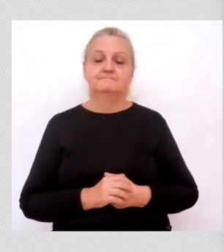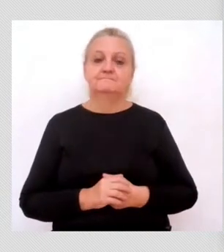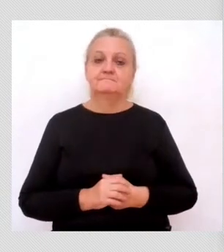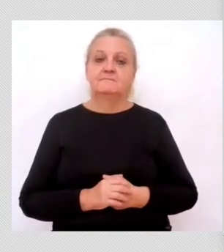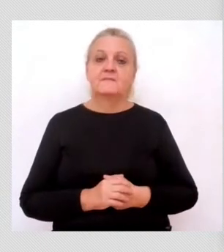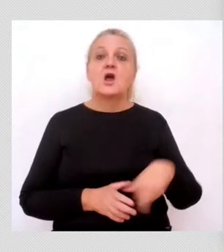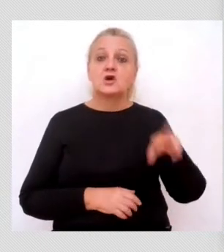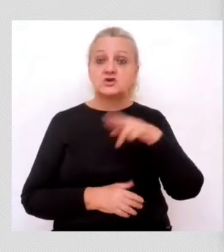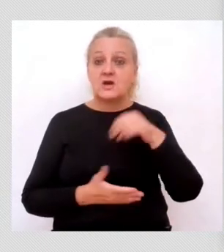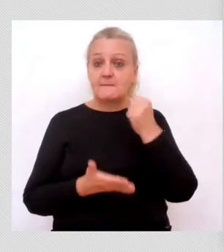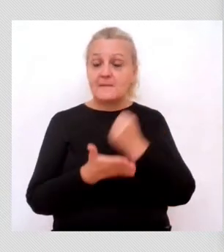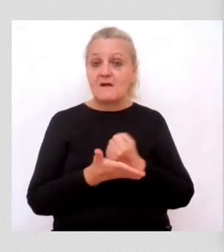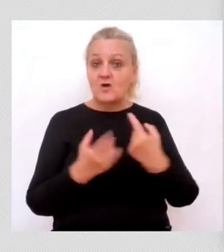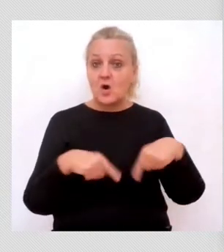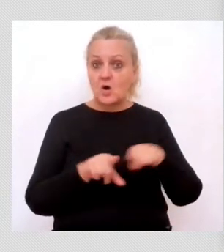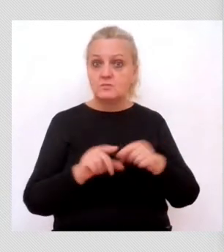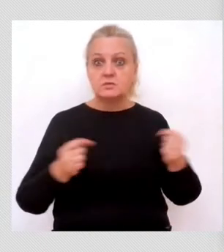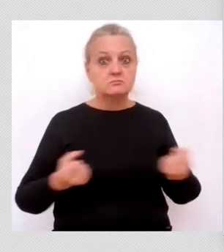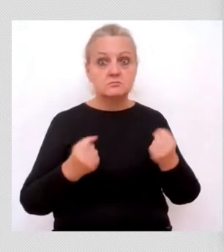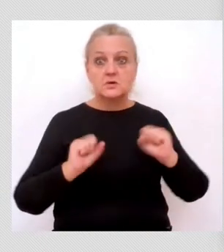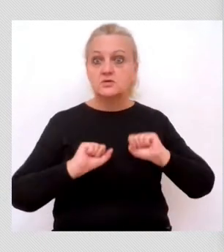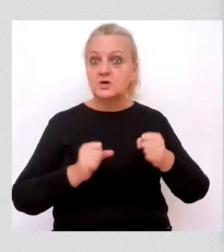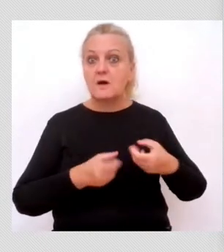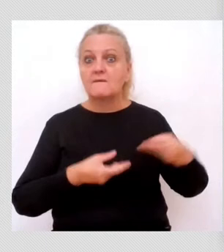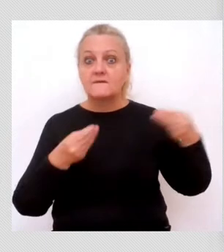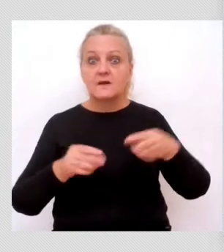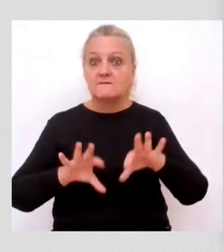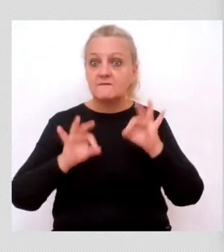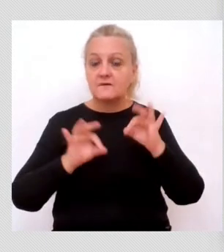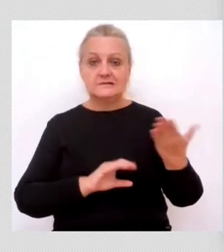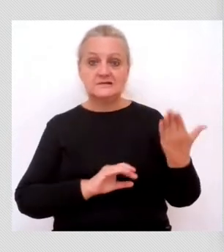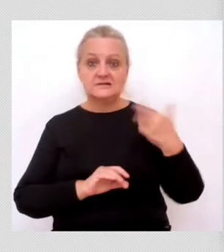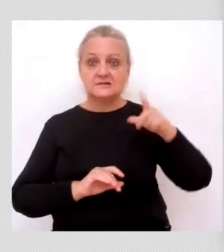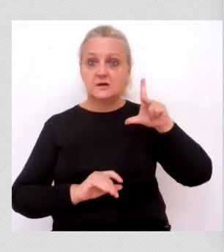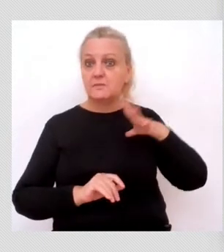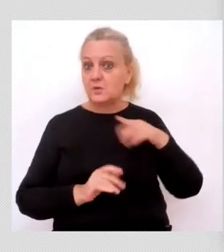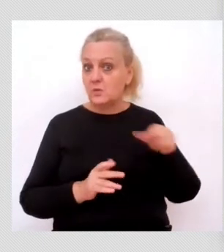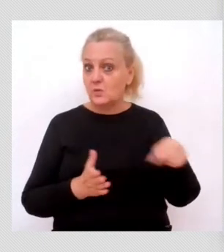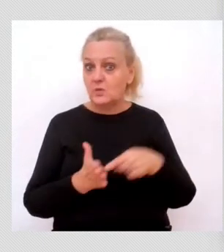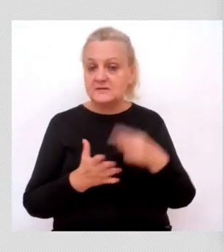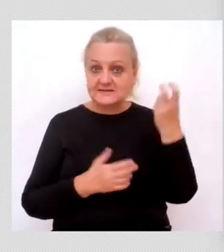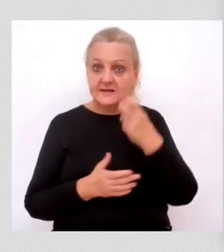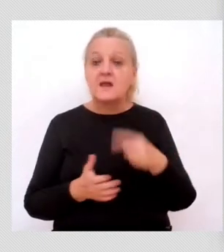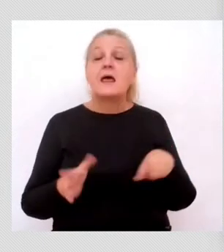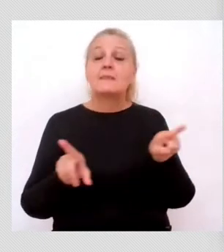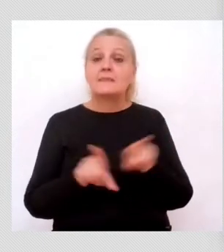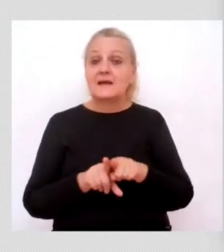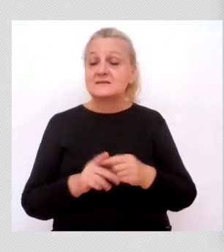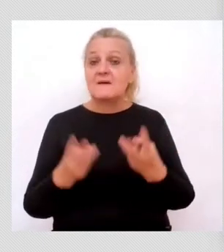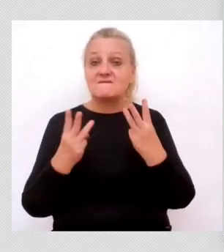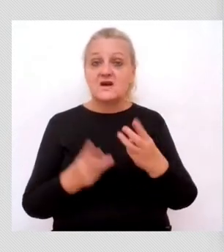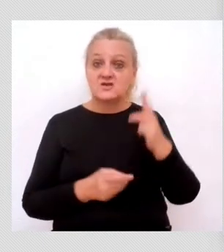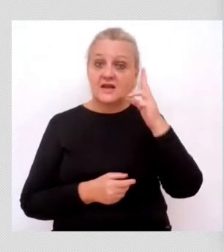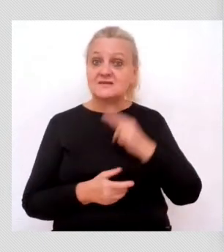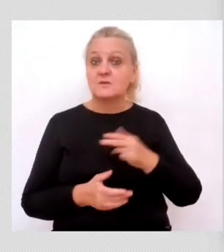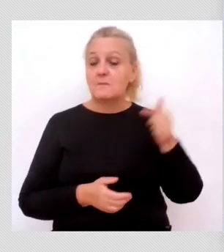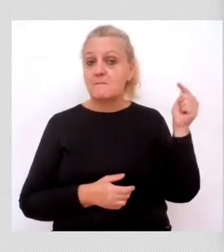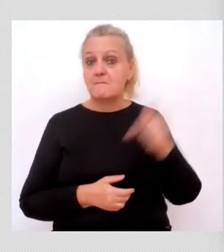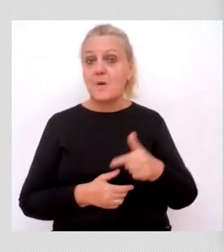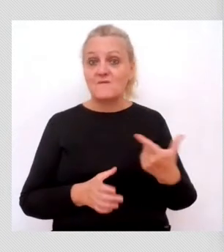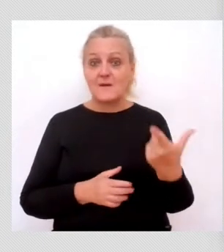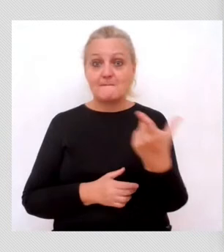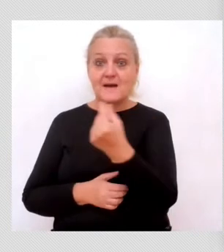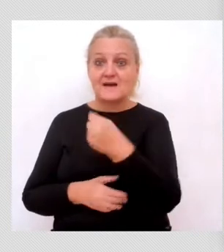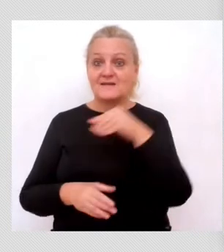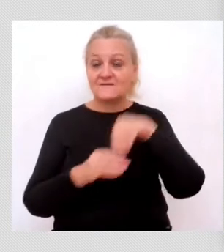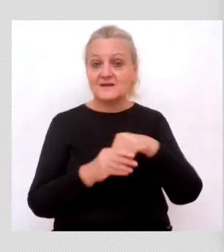Rzecznik Praw Obywatelskich się bardzo uaktywnił w kwestiach finansowania wyborów w ciągu ostatnich paru lat. I mamy bardzo ważną instytucję, która powinna być partnerem w tych